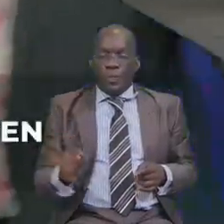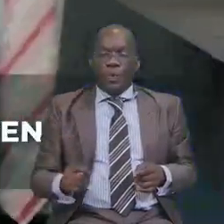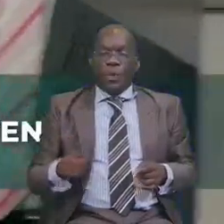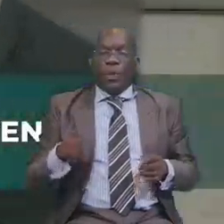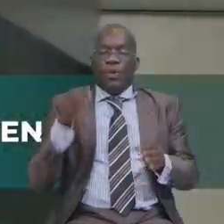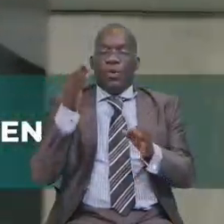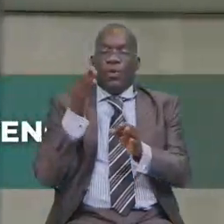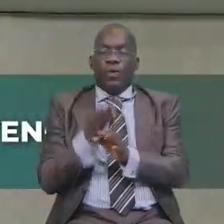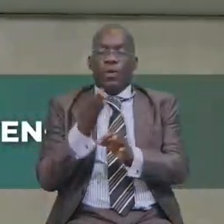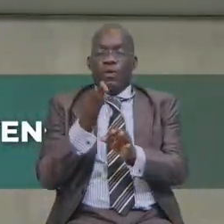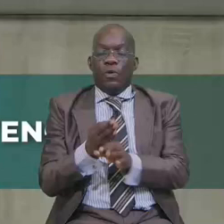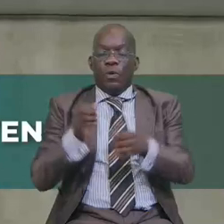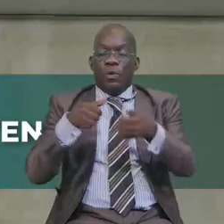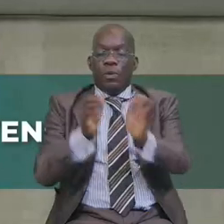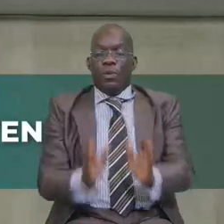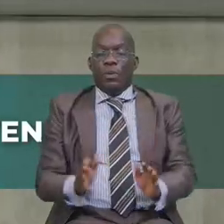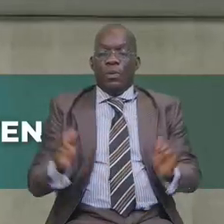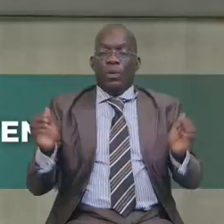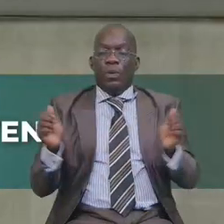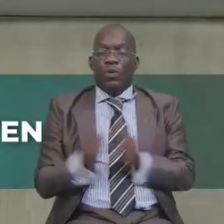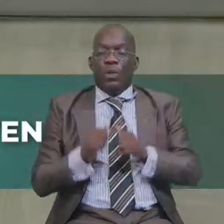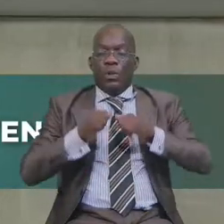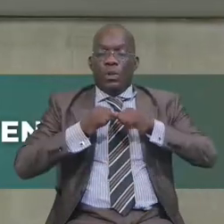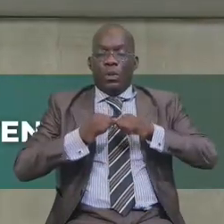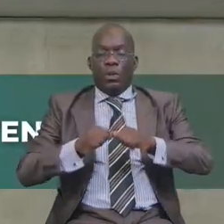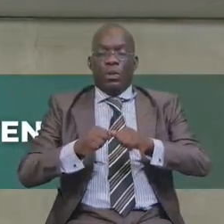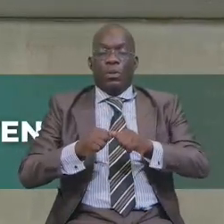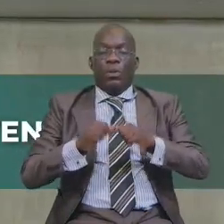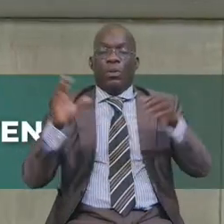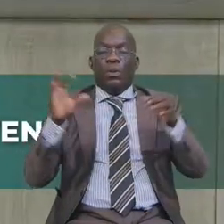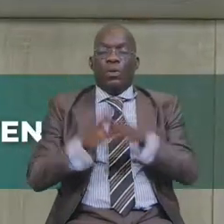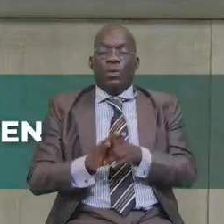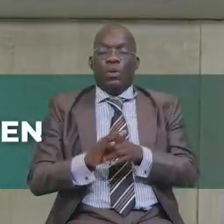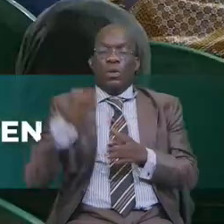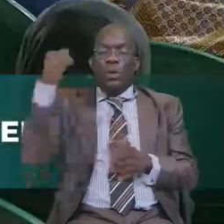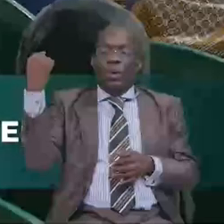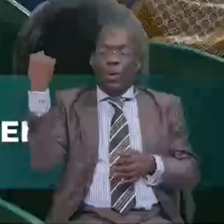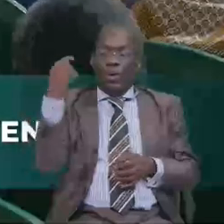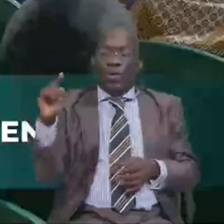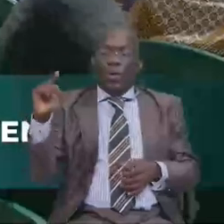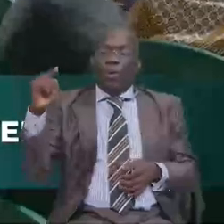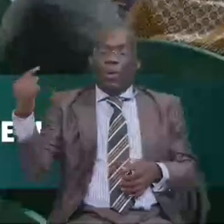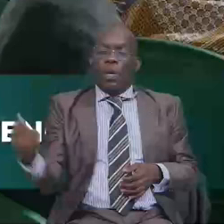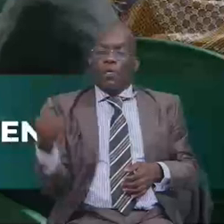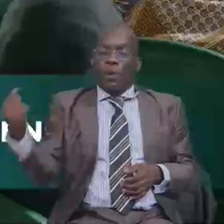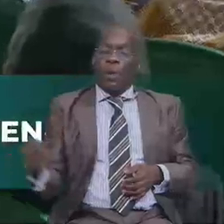Troisième point, les disciples fidèles avec consistance liés pour toujours à notre